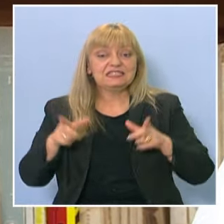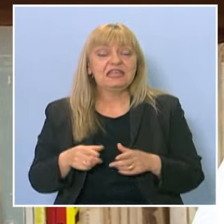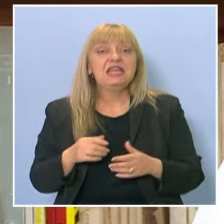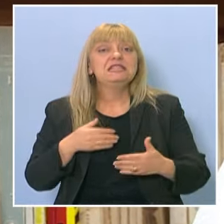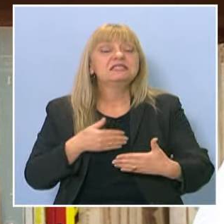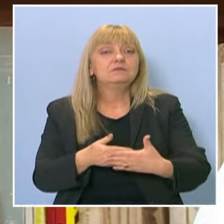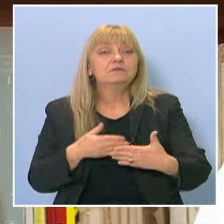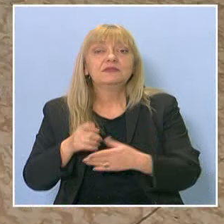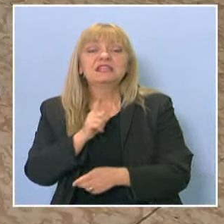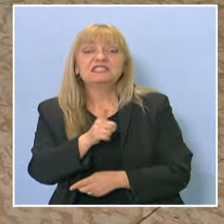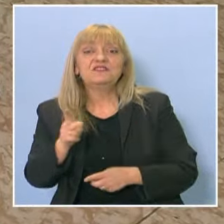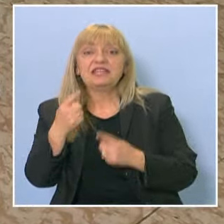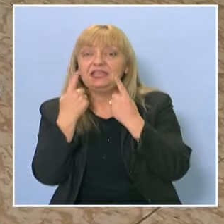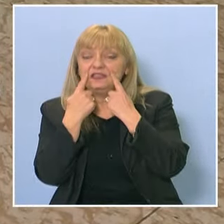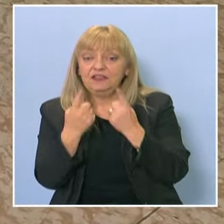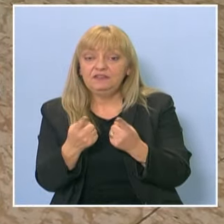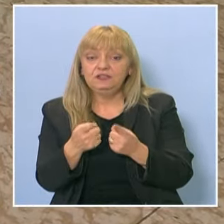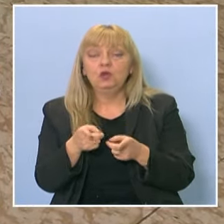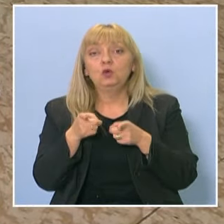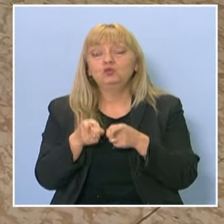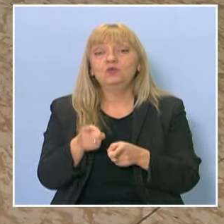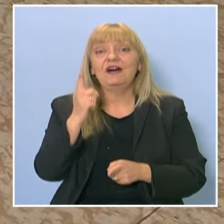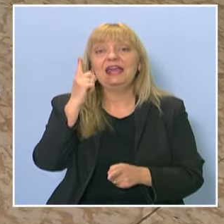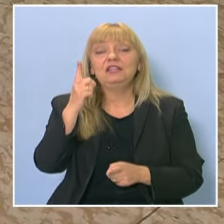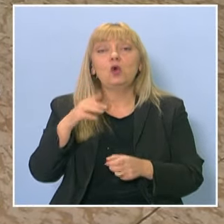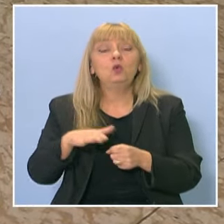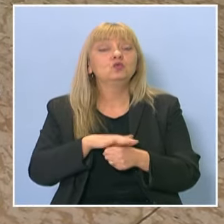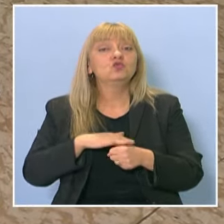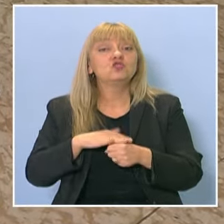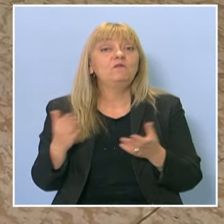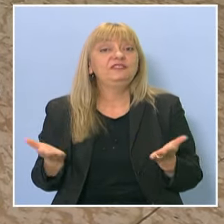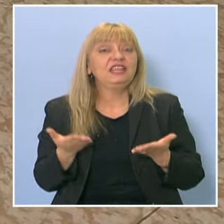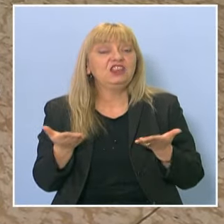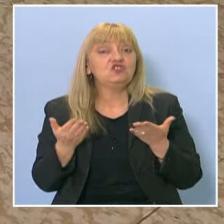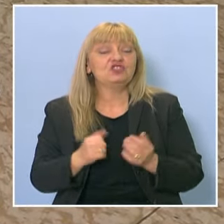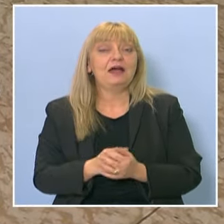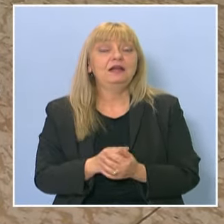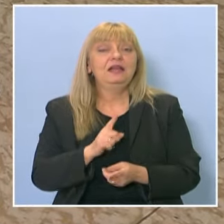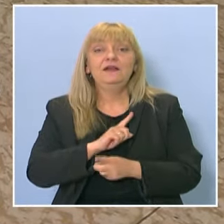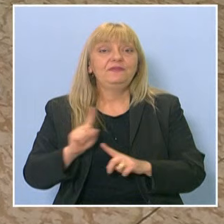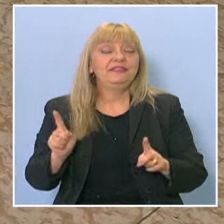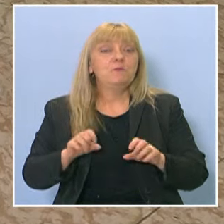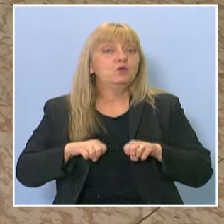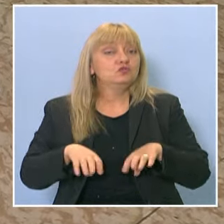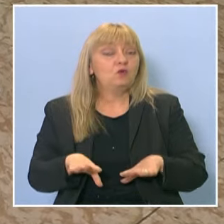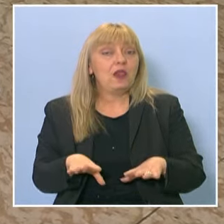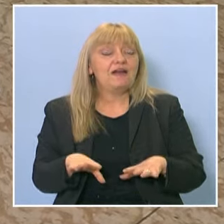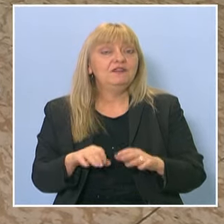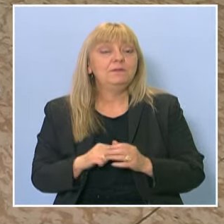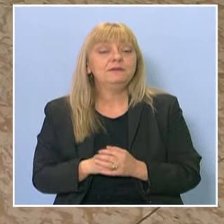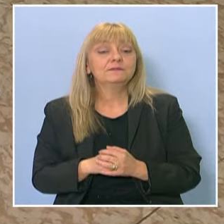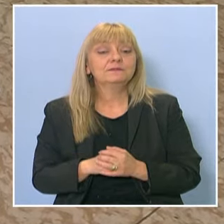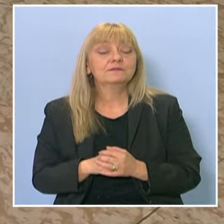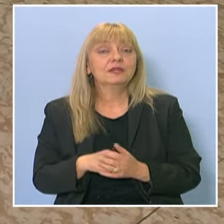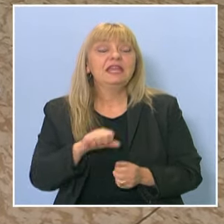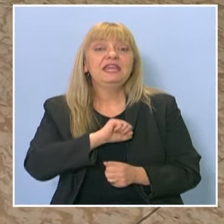достъпни за всеки да ги види. Това е едно от основните неща. Не позволяваме